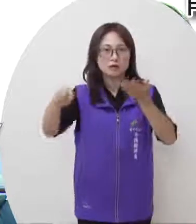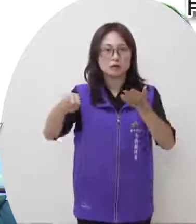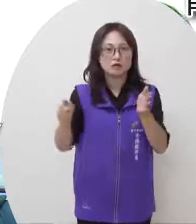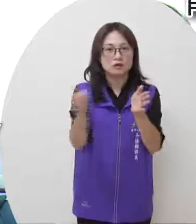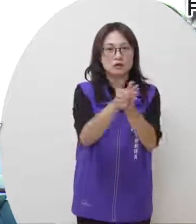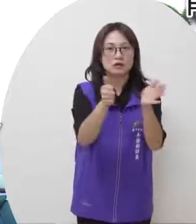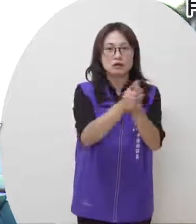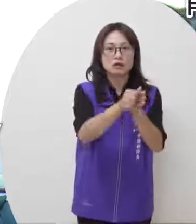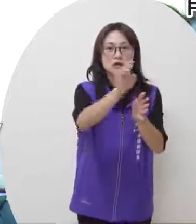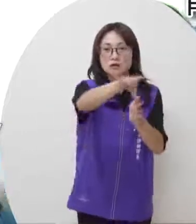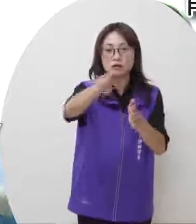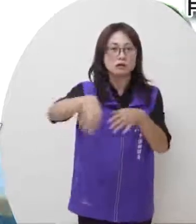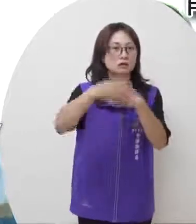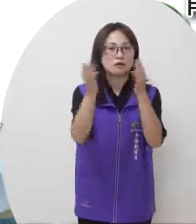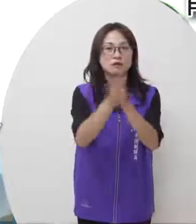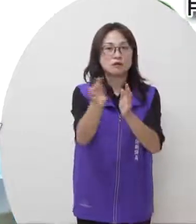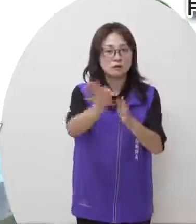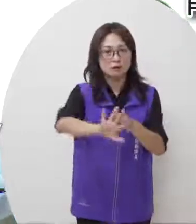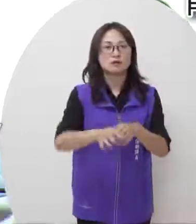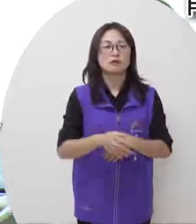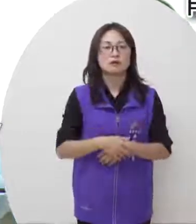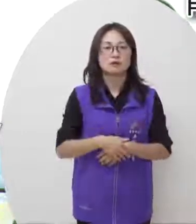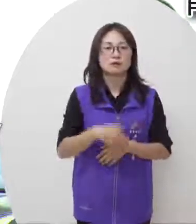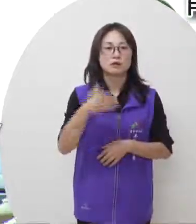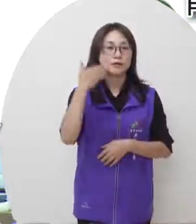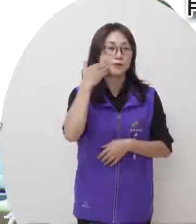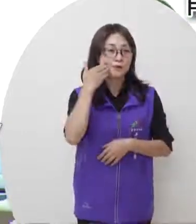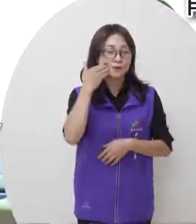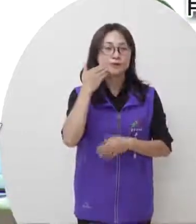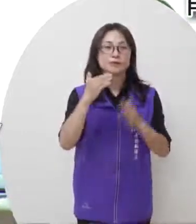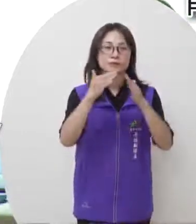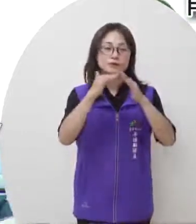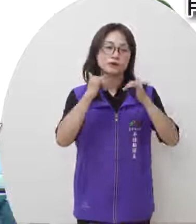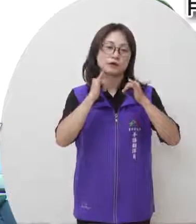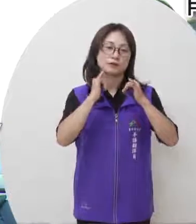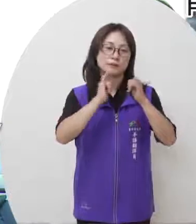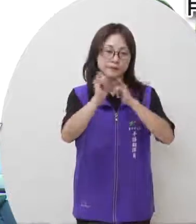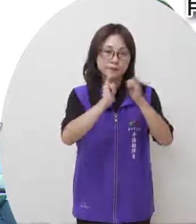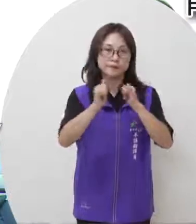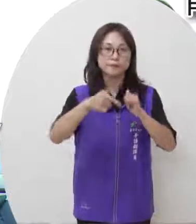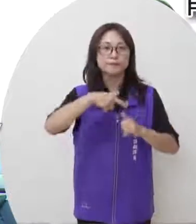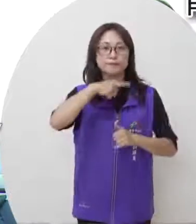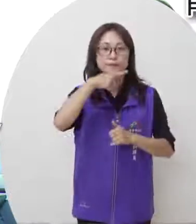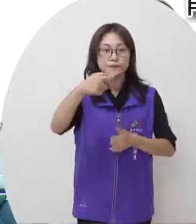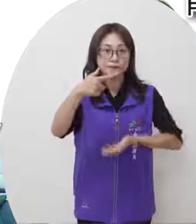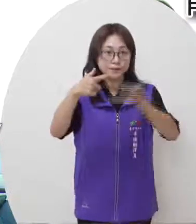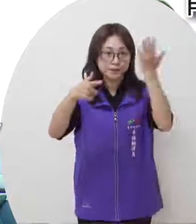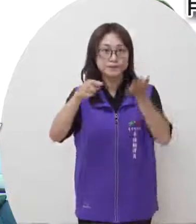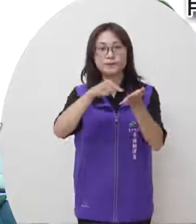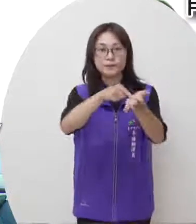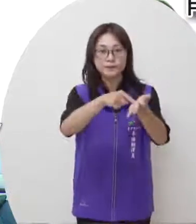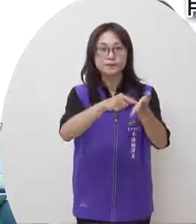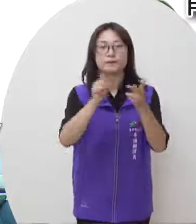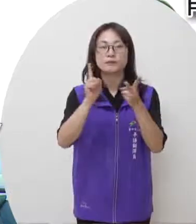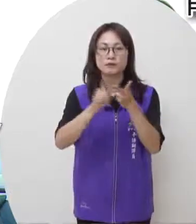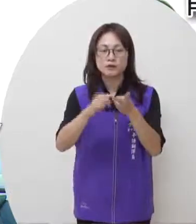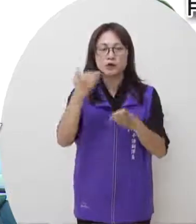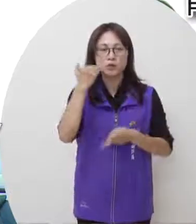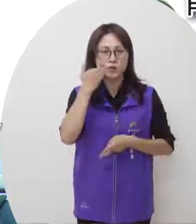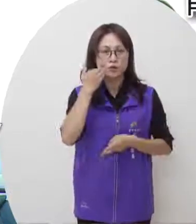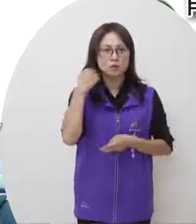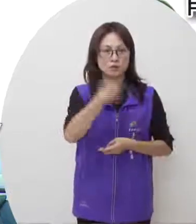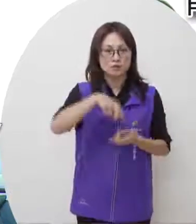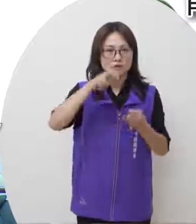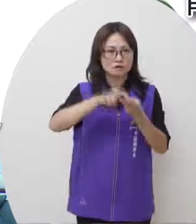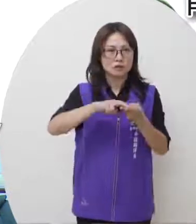只要六岁以上的市民提出申请就可以。那另外是没有涉及在本市站在本市就